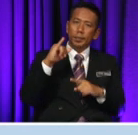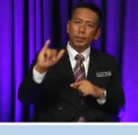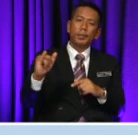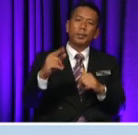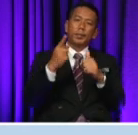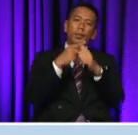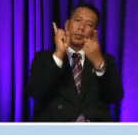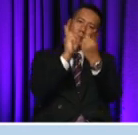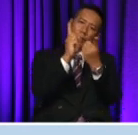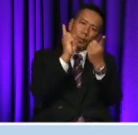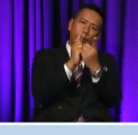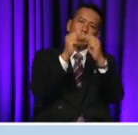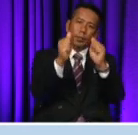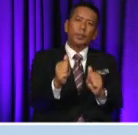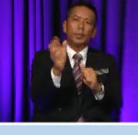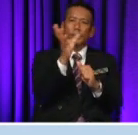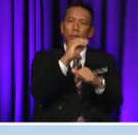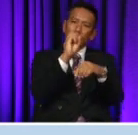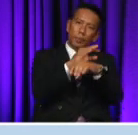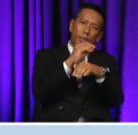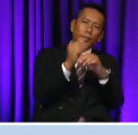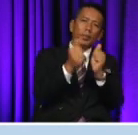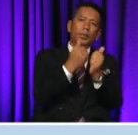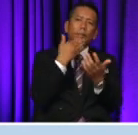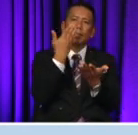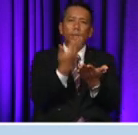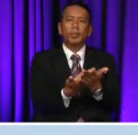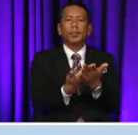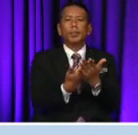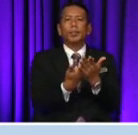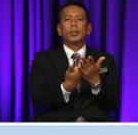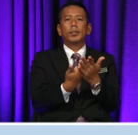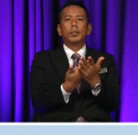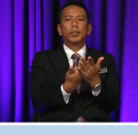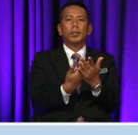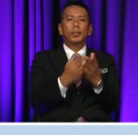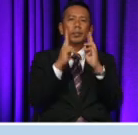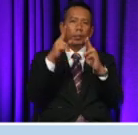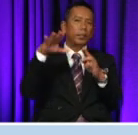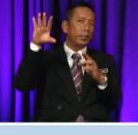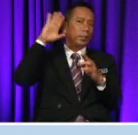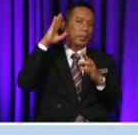berjumpa ahli tersebut yang menunggu dengan berhemaki susah Dengar ayat yang Syafiq tersebut